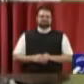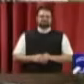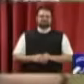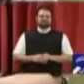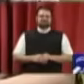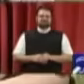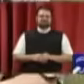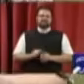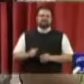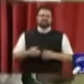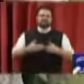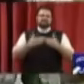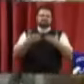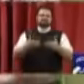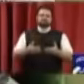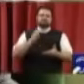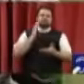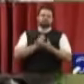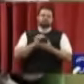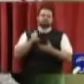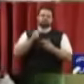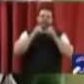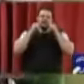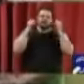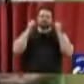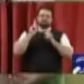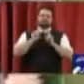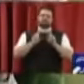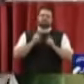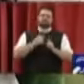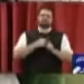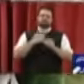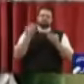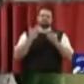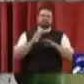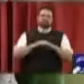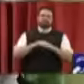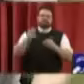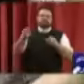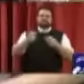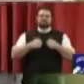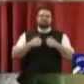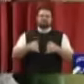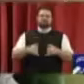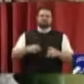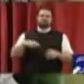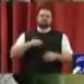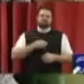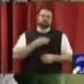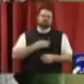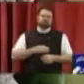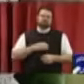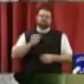Așadar, să vă transmitem hotărât și amuzant, ca să o citem pe Niculina Gheorgheț, invitata mea de-a zău, dar nu mi-a fost doar de aia și a spus, zic,